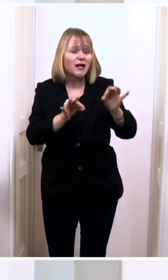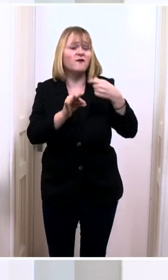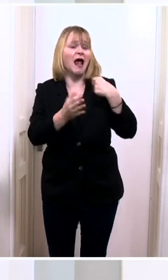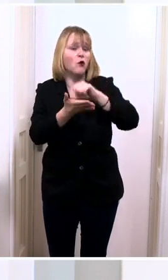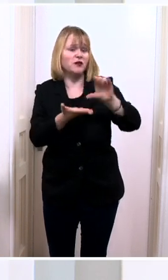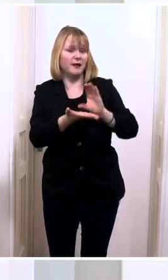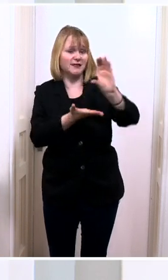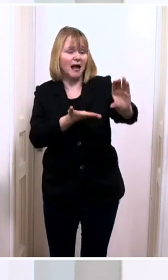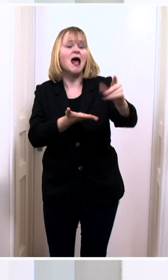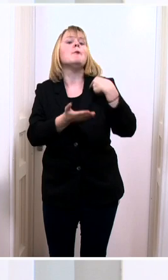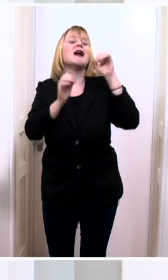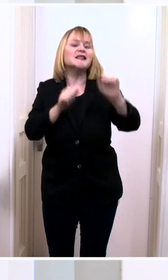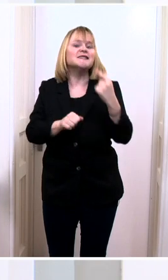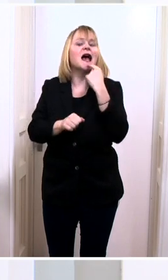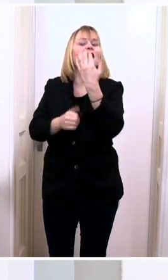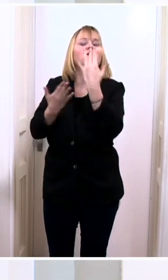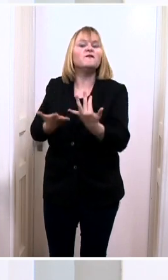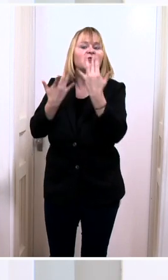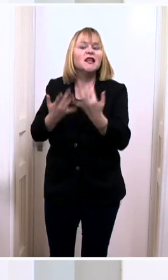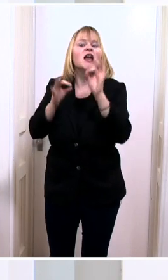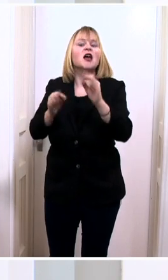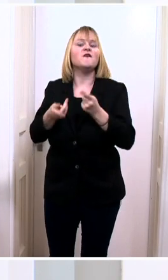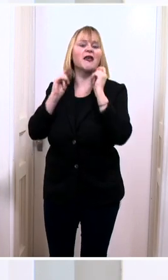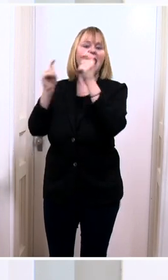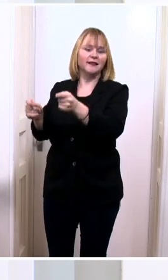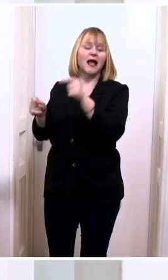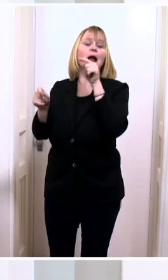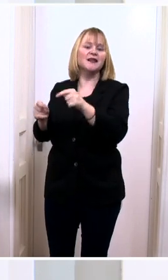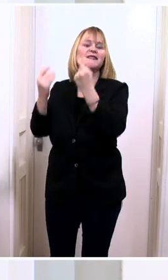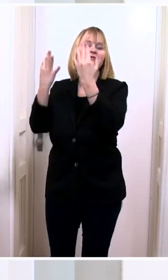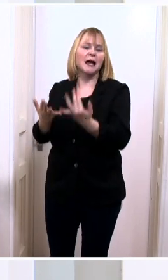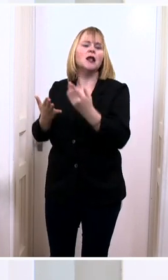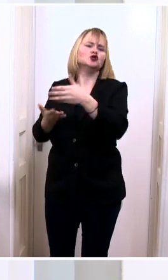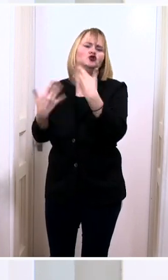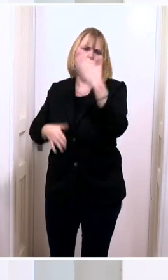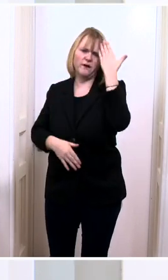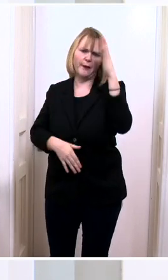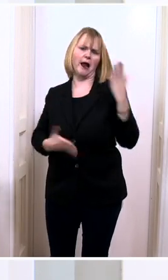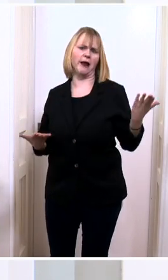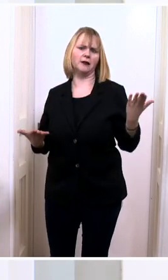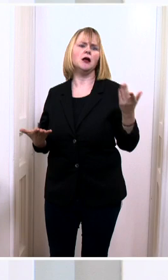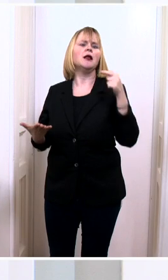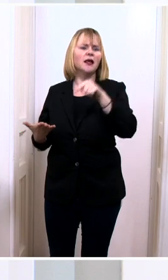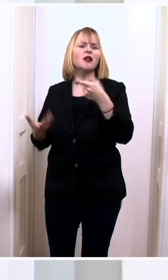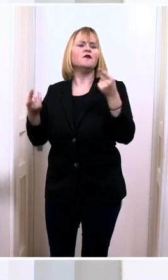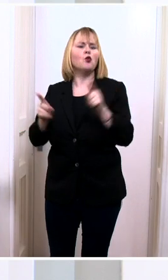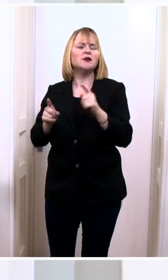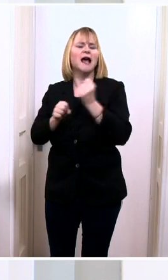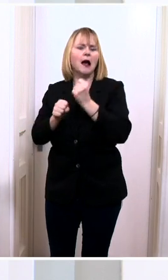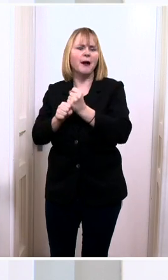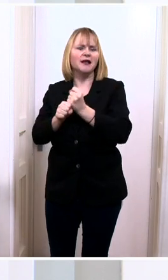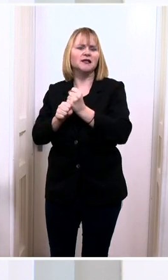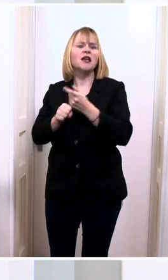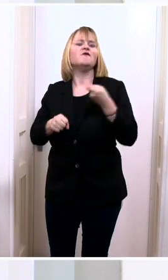viel das wir beantragt haben. Diese Zahlen sind Ihnen aber auch schon bereits bekannt. Bei der Kurzarbeitsentschädigung stehen